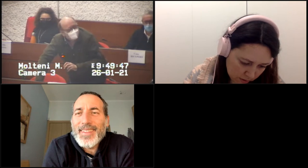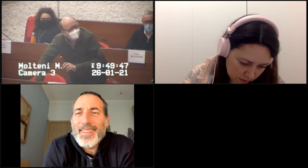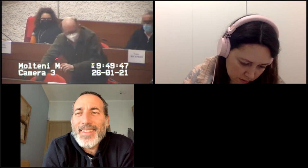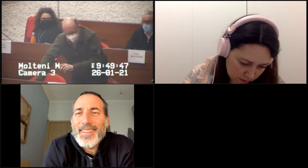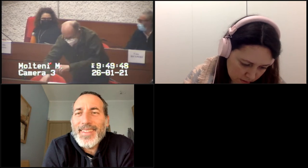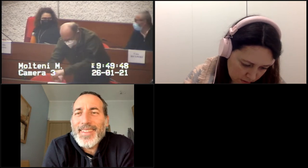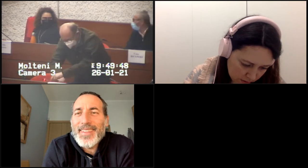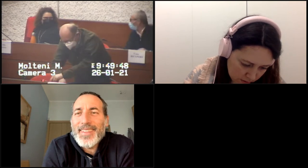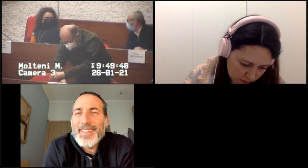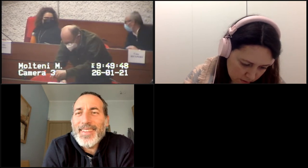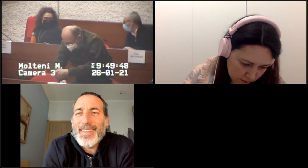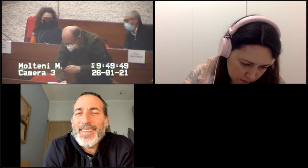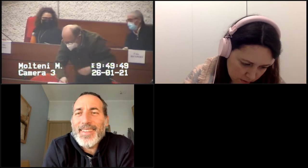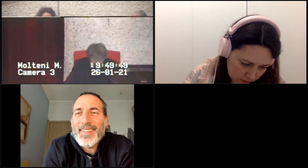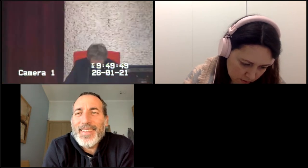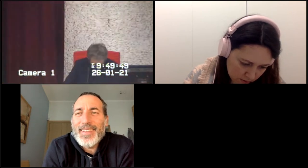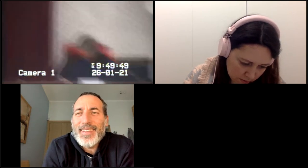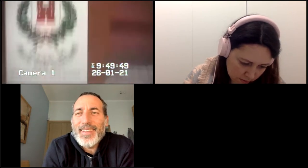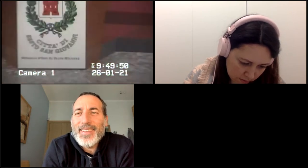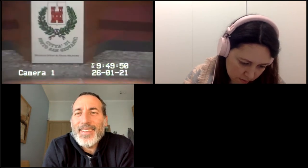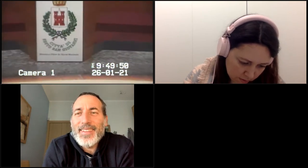Grazie.